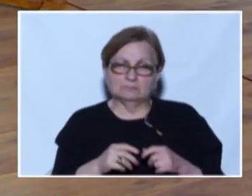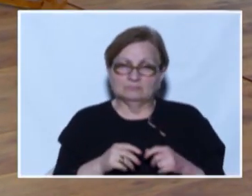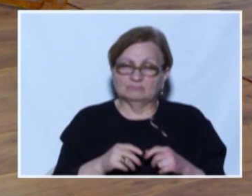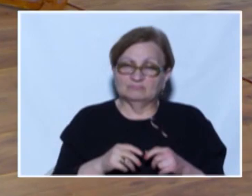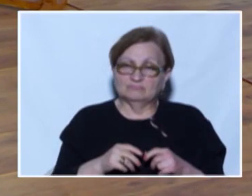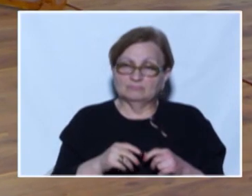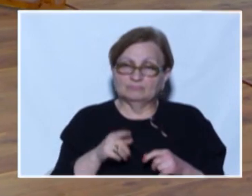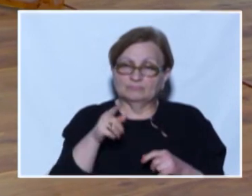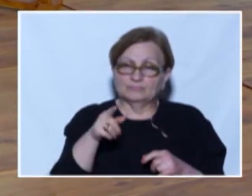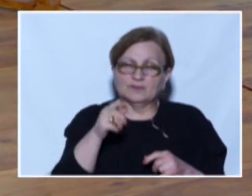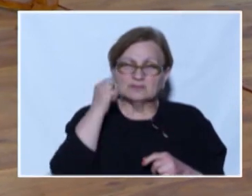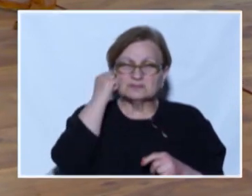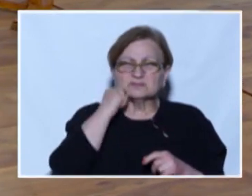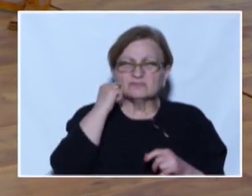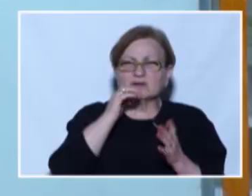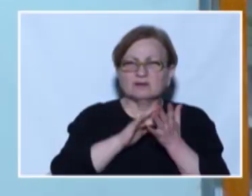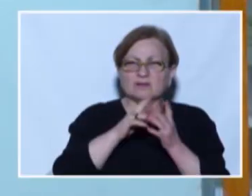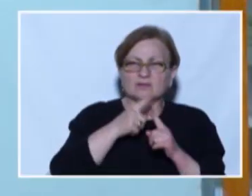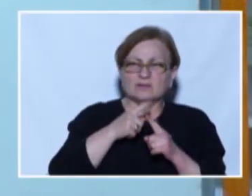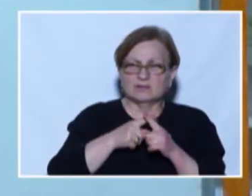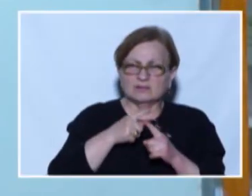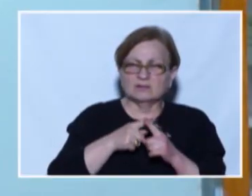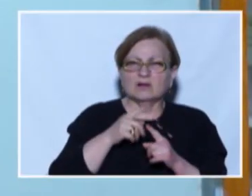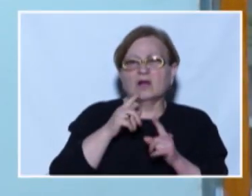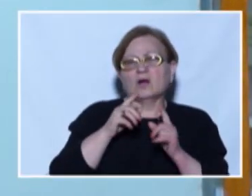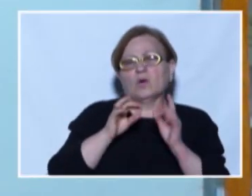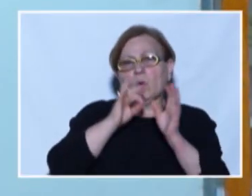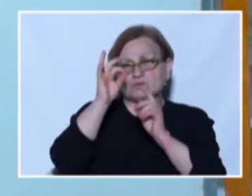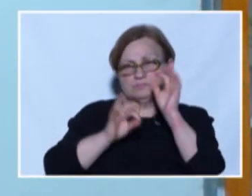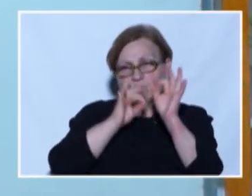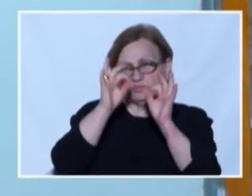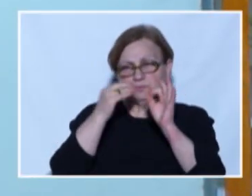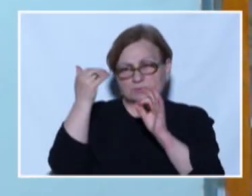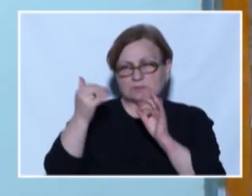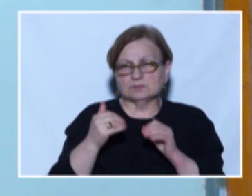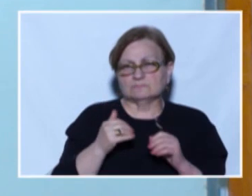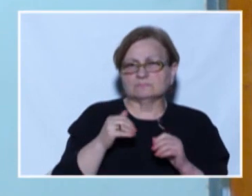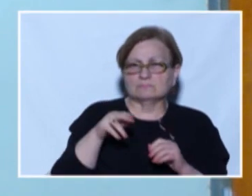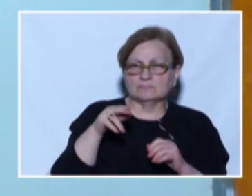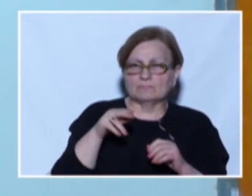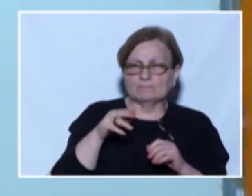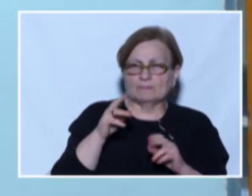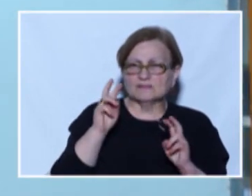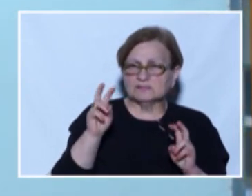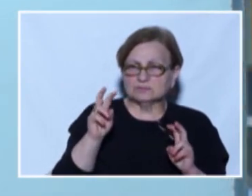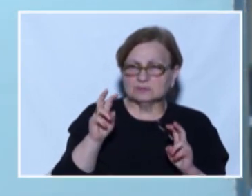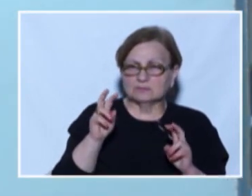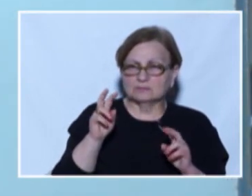ორივე არის ბერძნული, ძველი ბერძნული სიტყვა, კოსმოსიც და პოლისიც. კოსმოსი